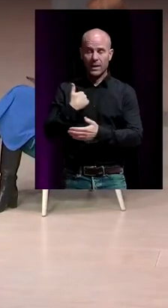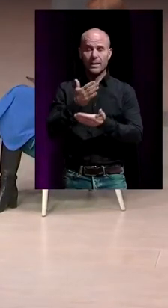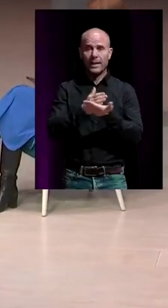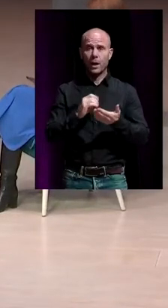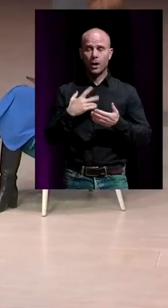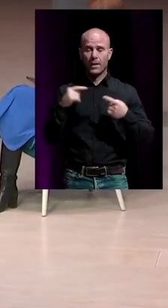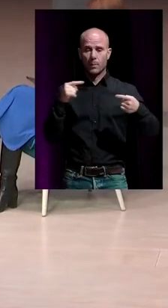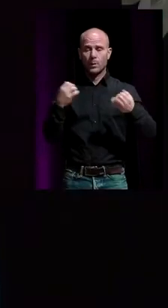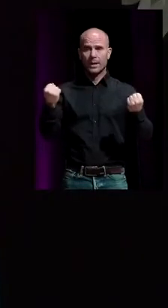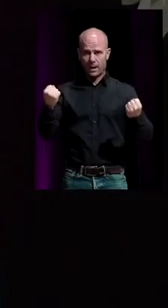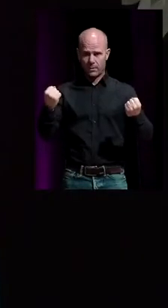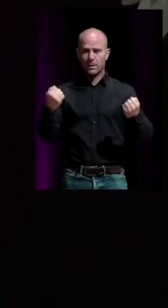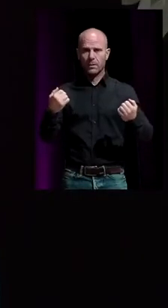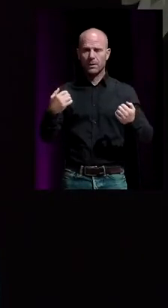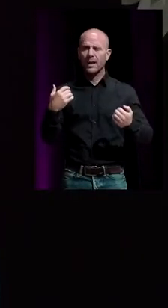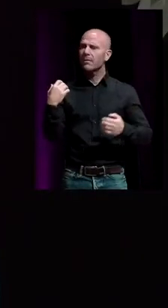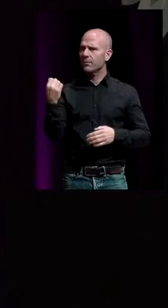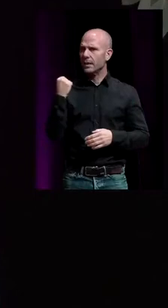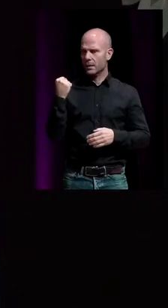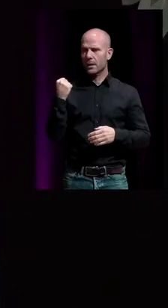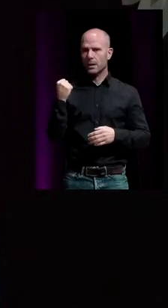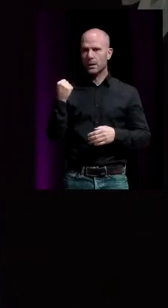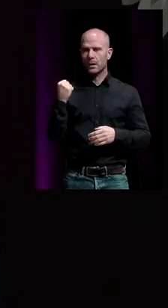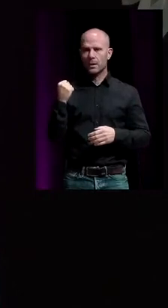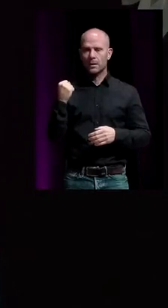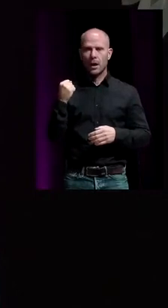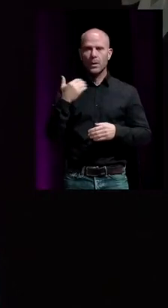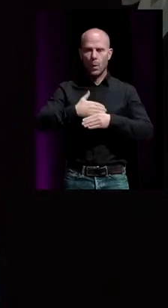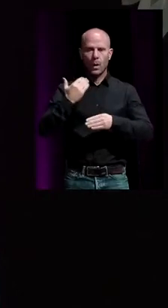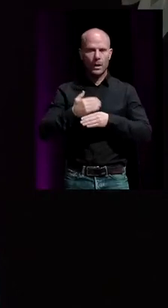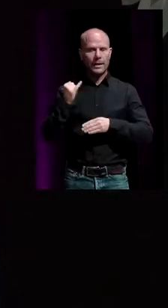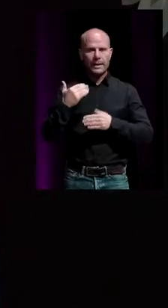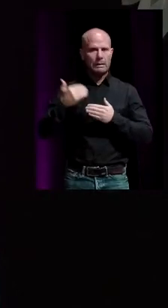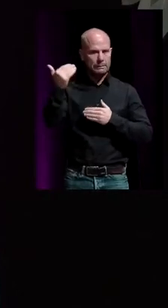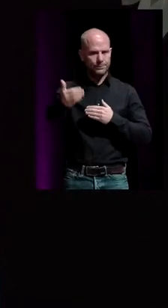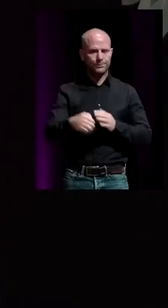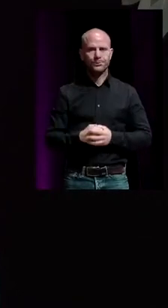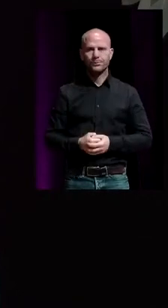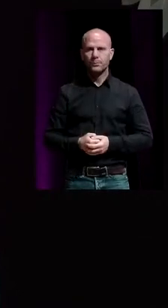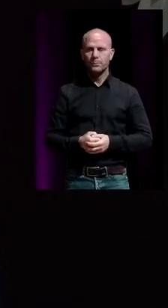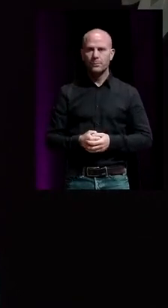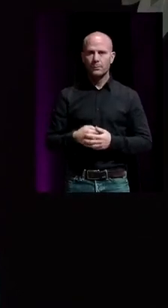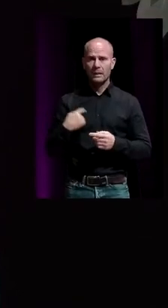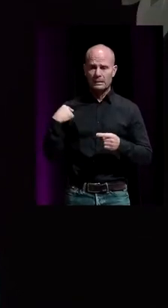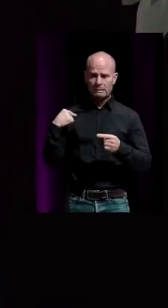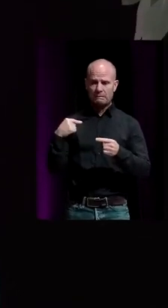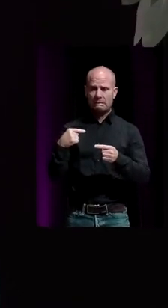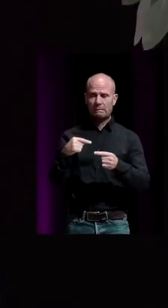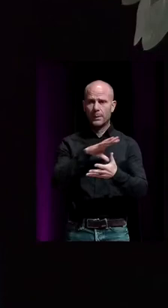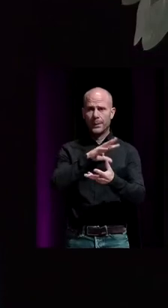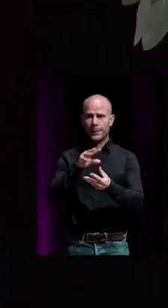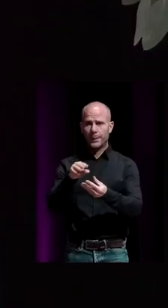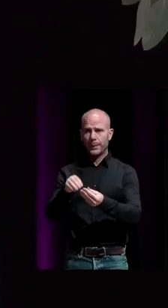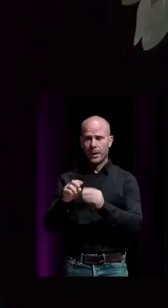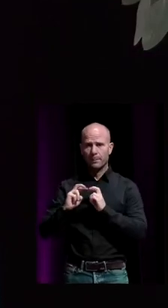här motkraften, kommer spela en väldigt, väldigt viktig roll. Vi närmar oss ett avslut på